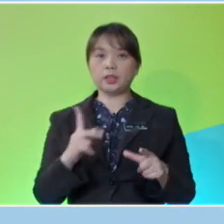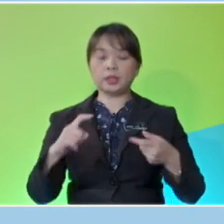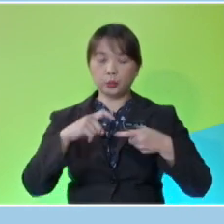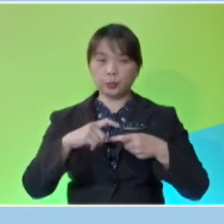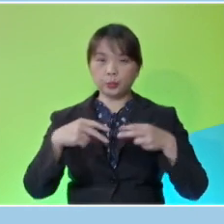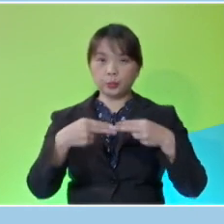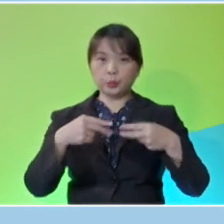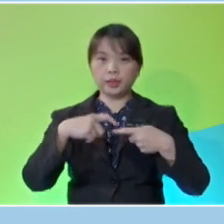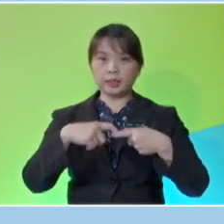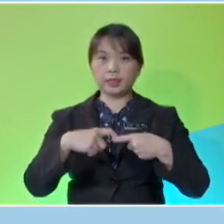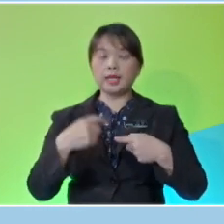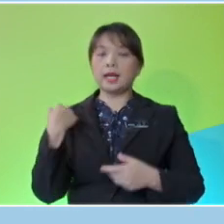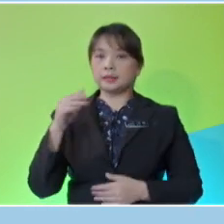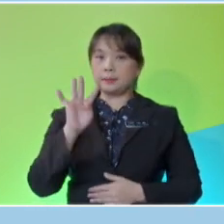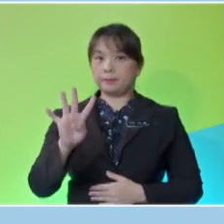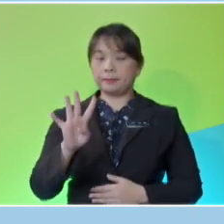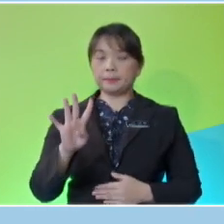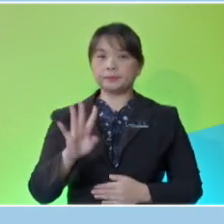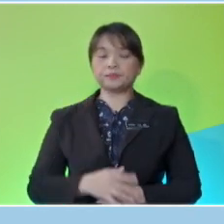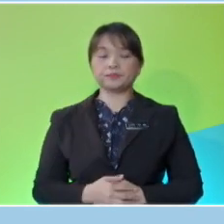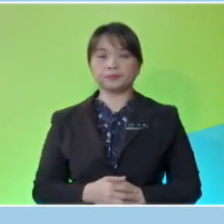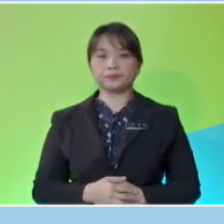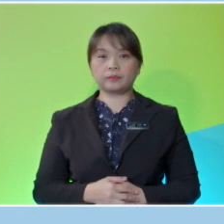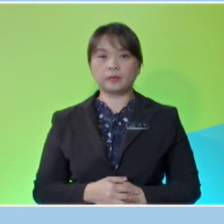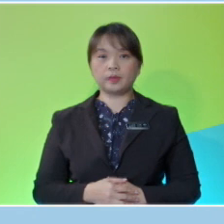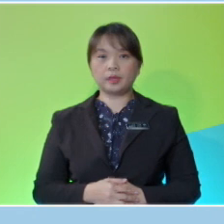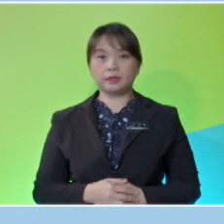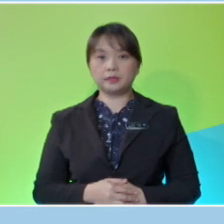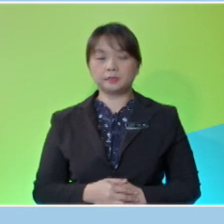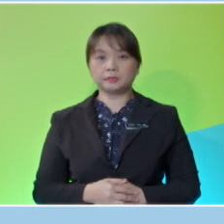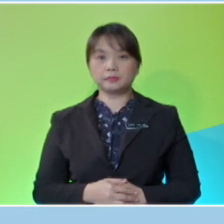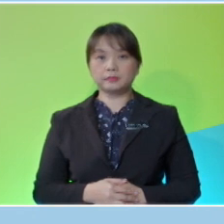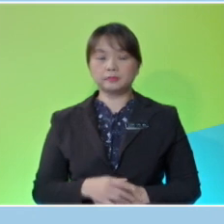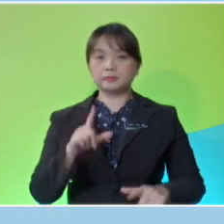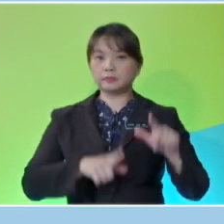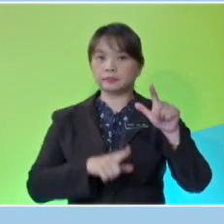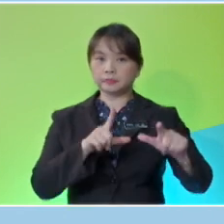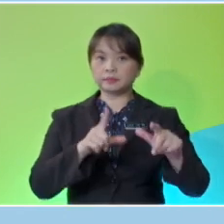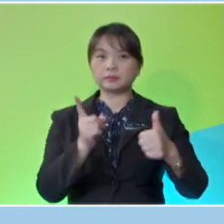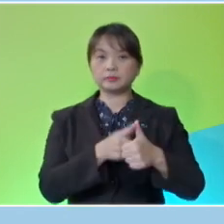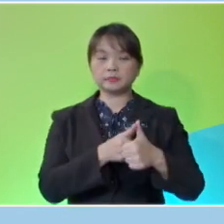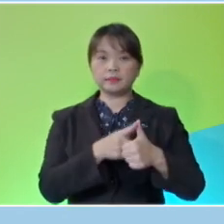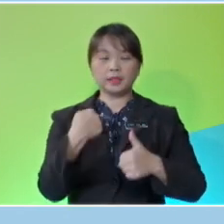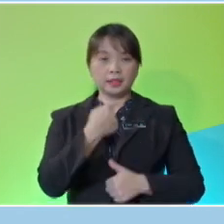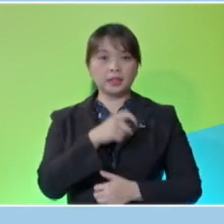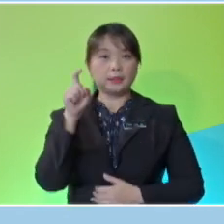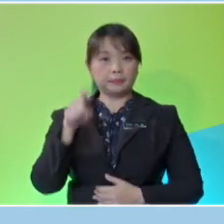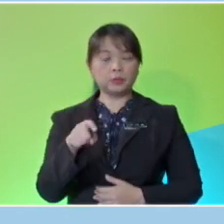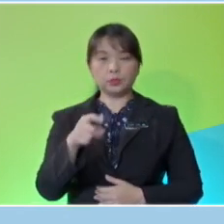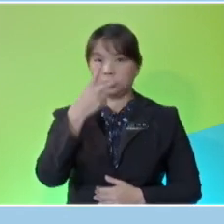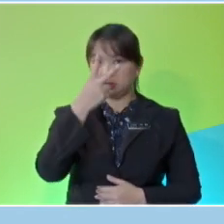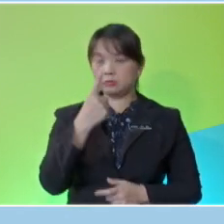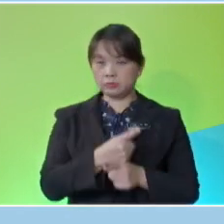kaidah yang perlu kita ikut bagi melakukan hubungan kaitan tersebut Oke langkah pertama Oke kita perlu perhatikan